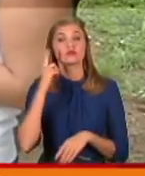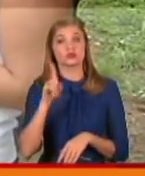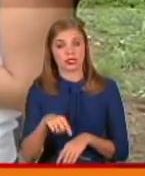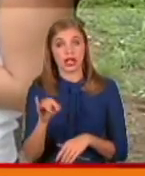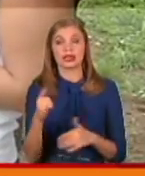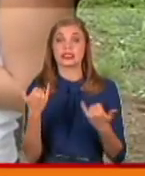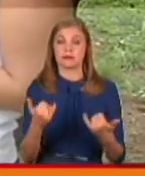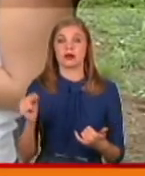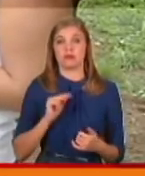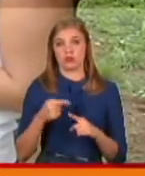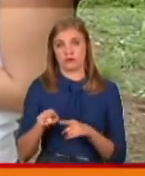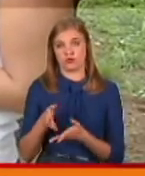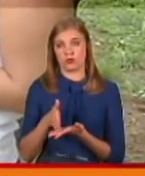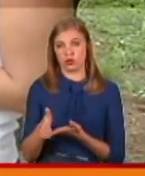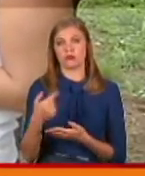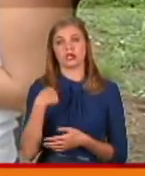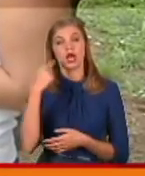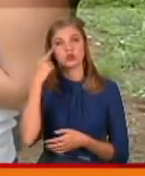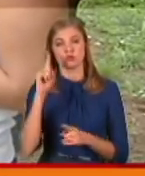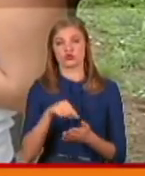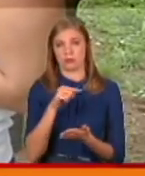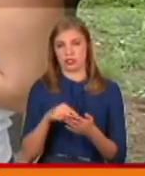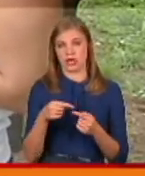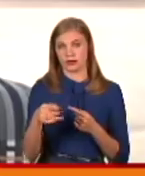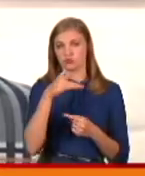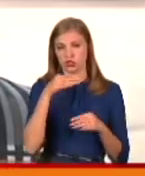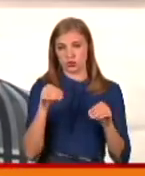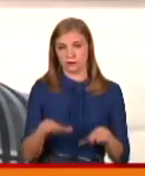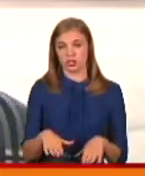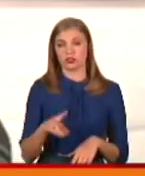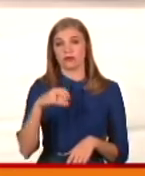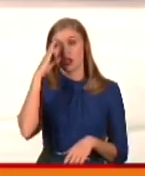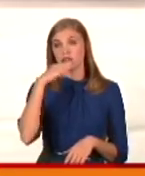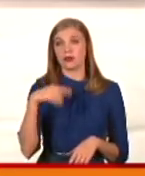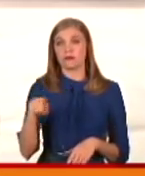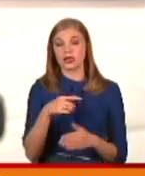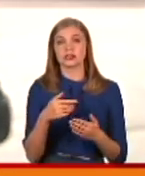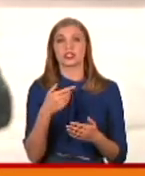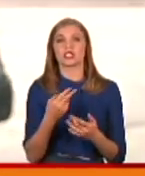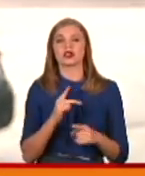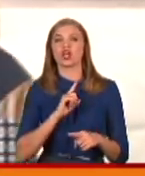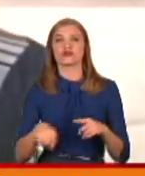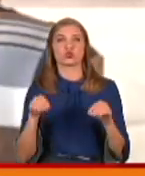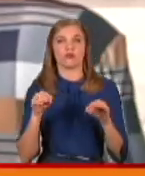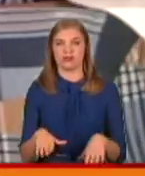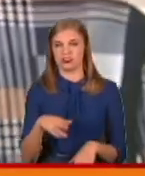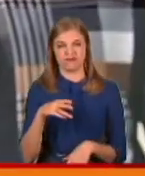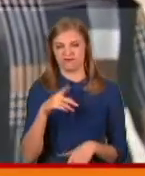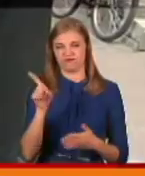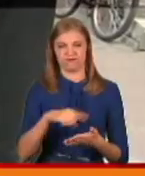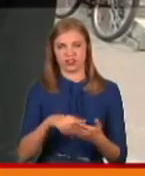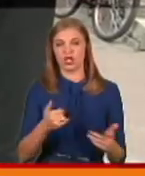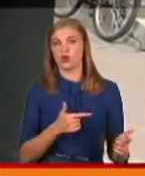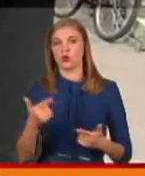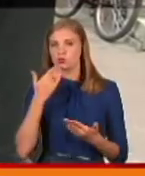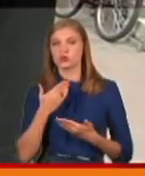зараз працюють в цьому напрямку. Я думаю, що питання найближчим часом вирішиться. Та батьки передумов для швидкого вирішення не бачать, тому